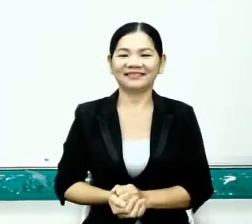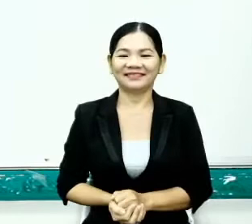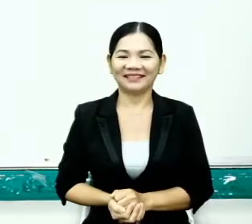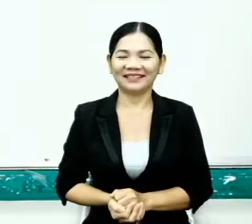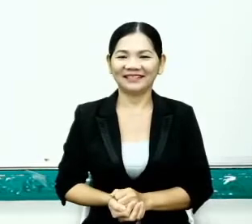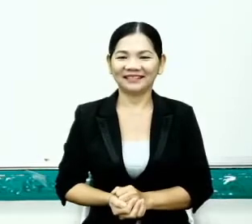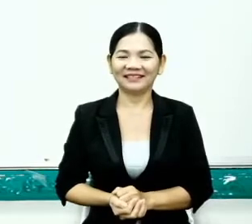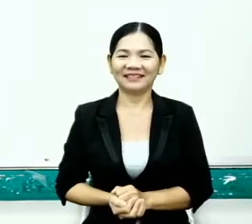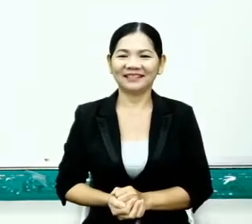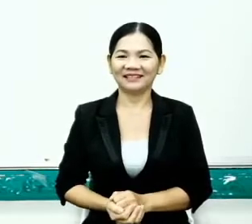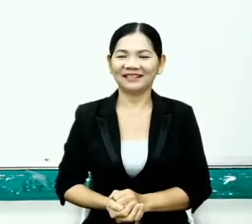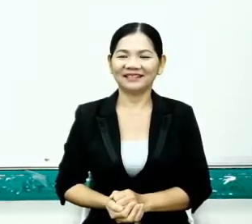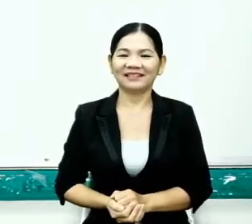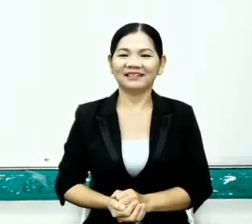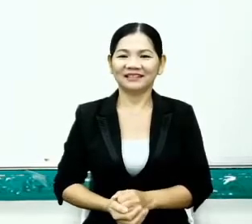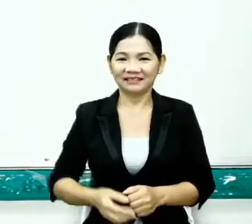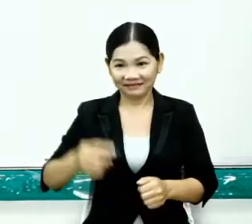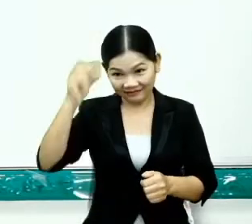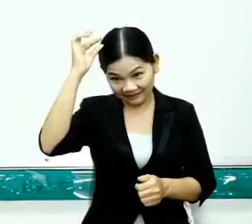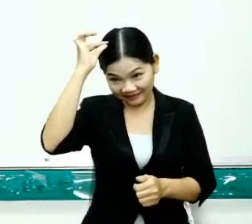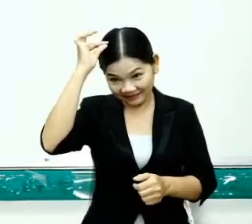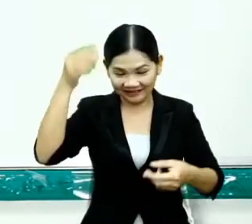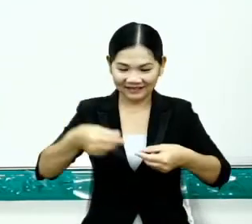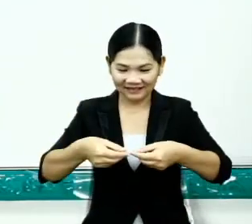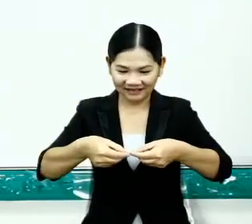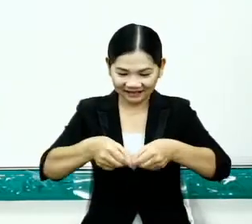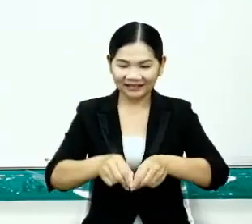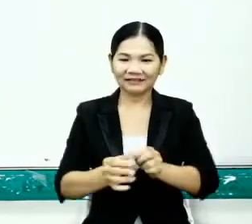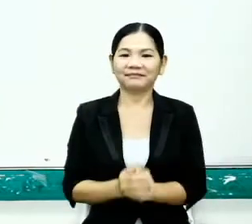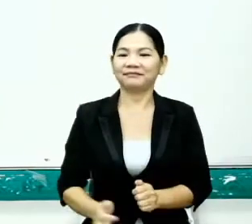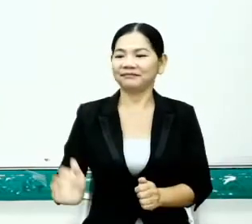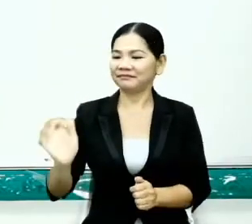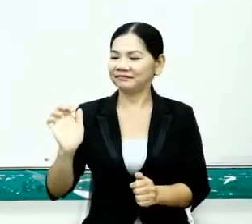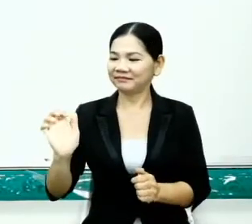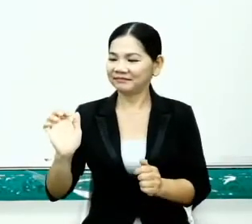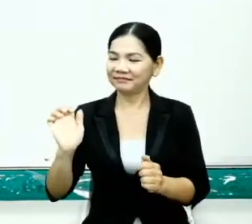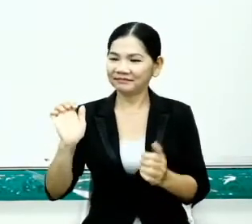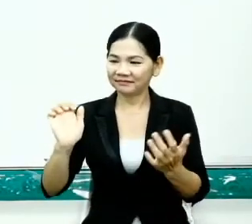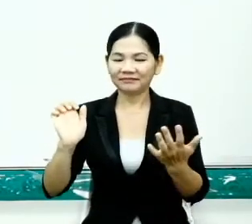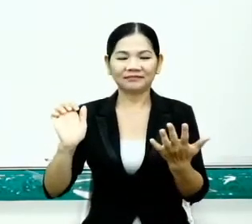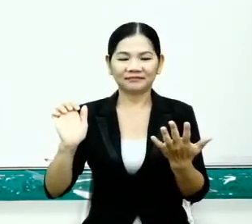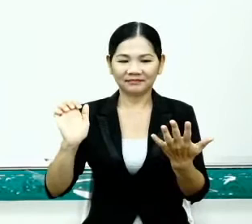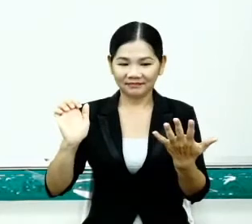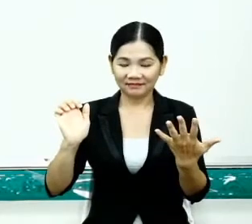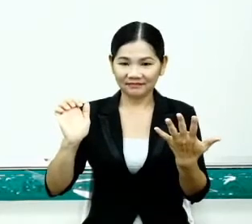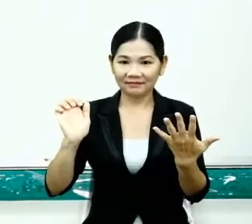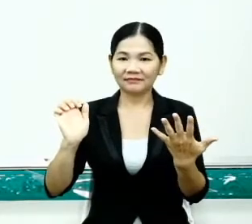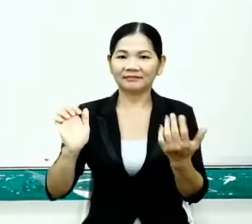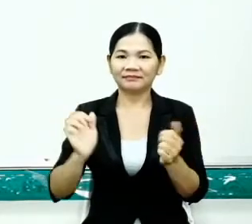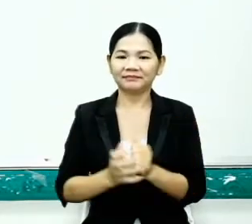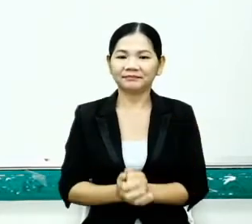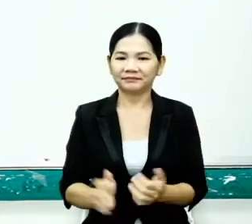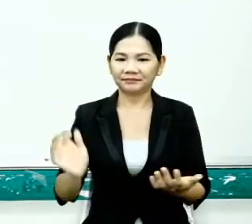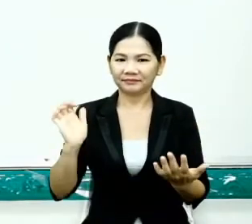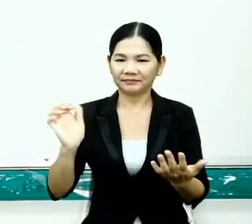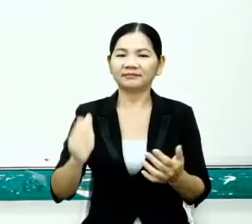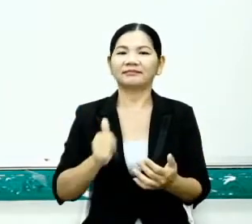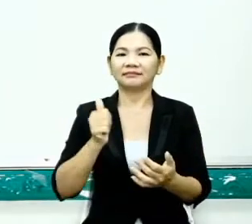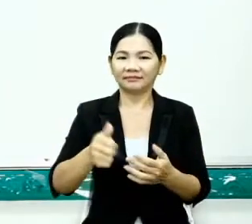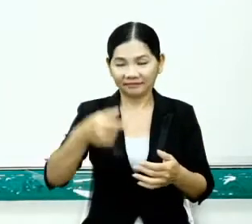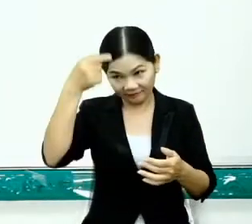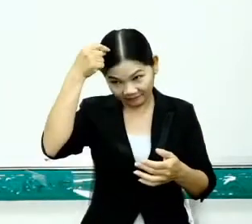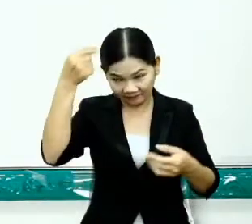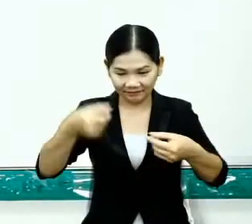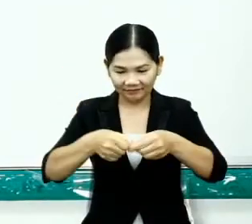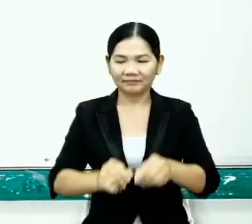គឺចៃកូនណាចាអញ្ចឹងកូនស្ដាប់មើលពាក្យចៃមានសូដើមអ្វីដែរកូនចាល្អណាស់ពាក្យ